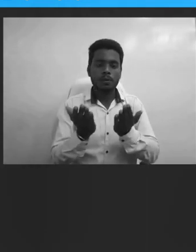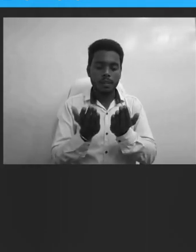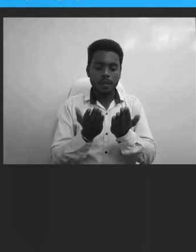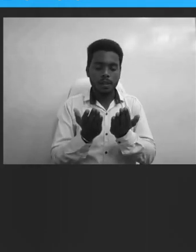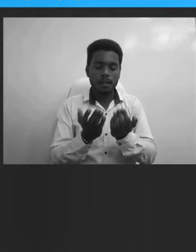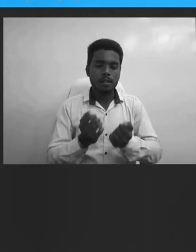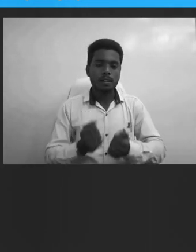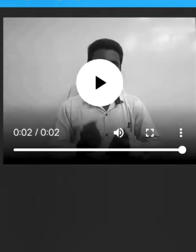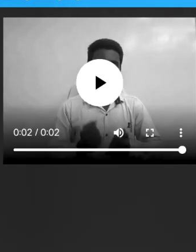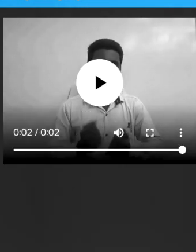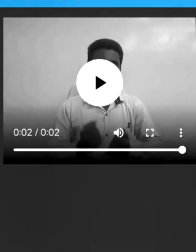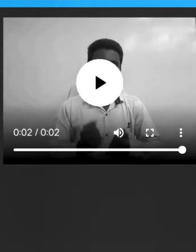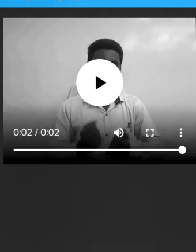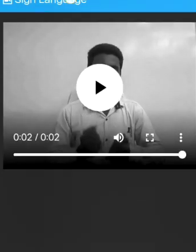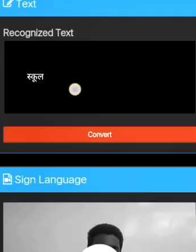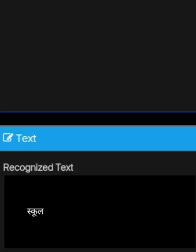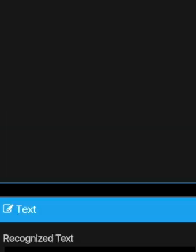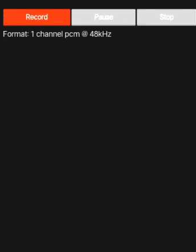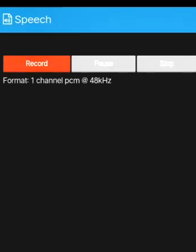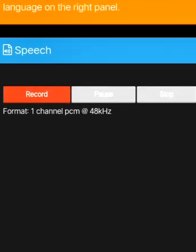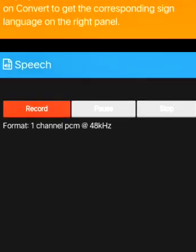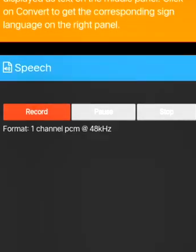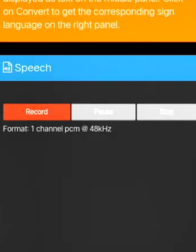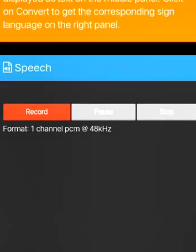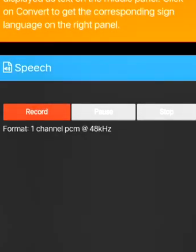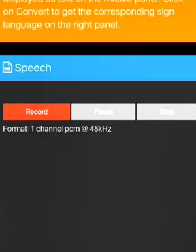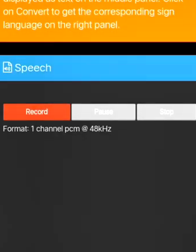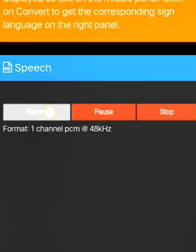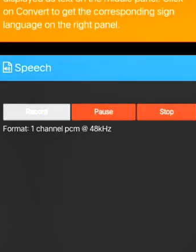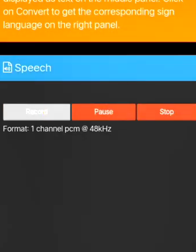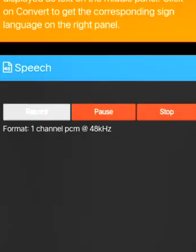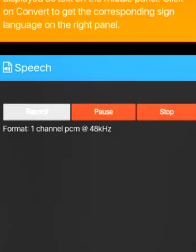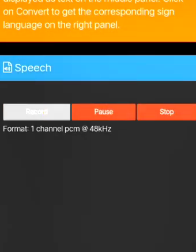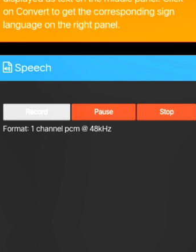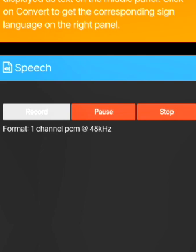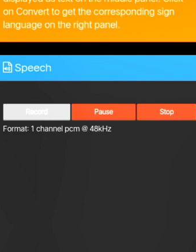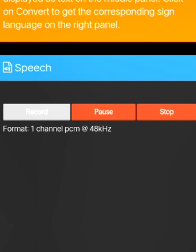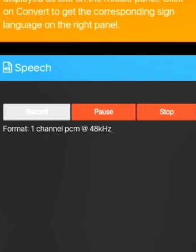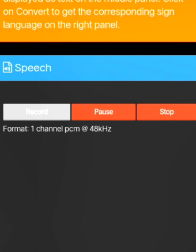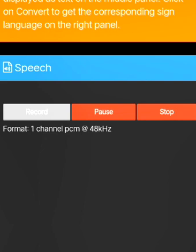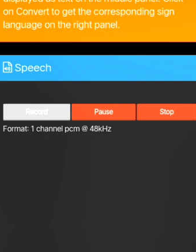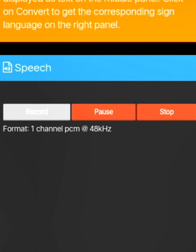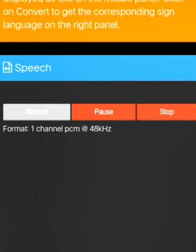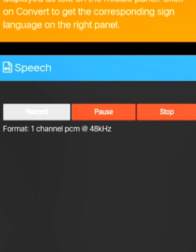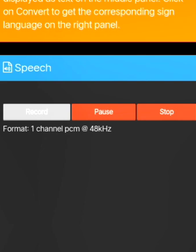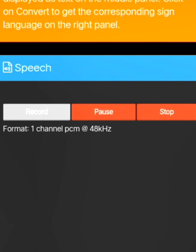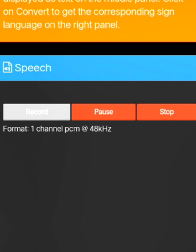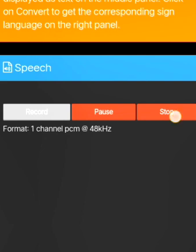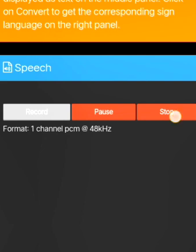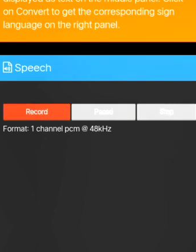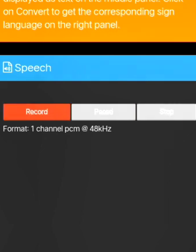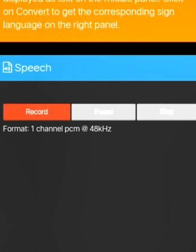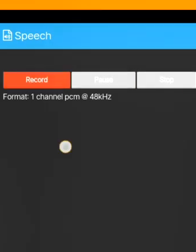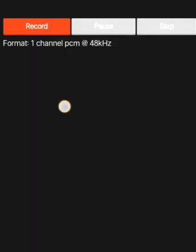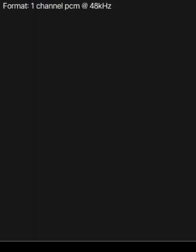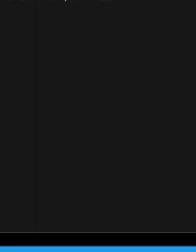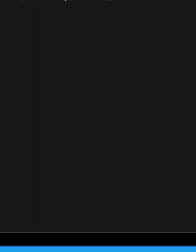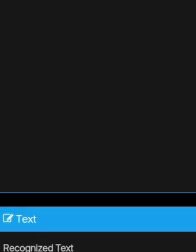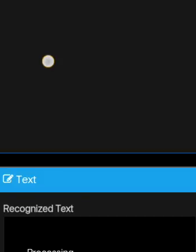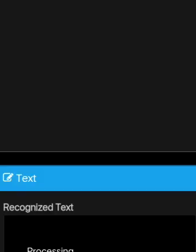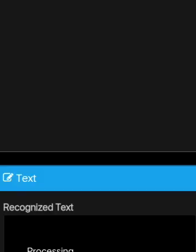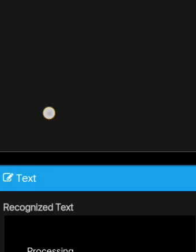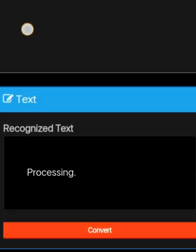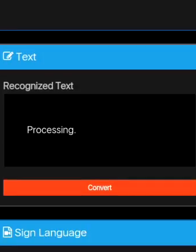हो गया, स्कूल का इशारा किया गया। अब मैं पुस्तक को करता हूँ रिकॉर्ड, पुस्तक और फिर स्टॉप ऐसे कहना है